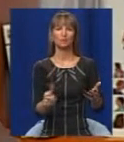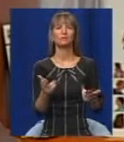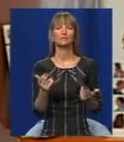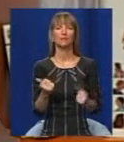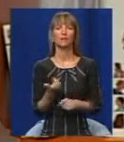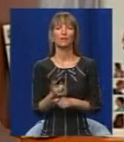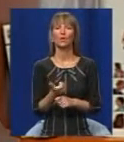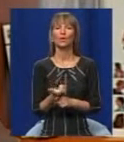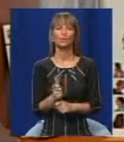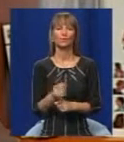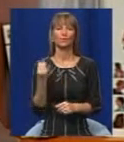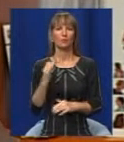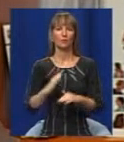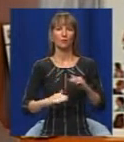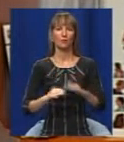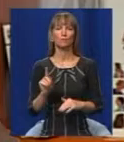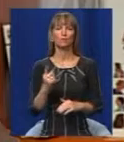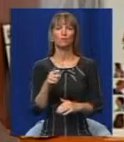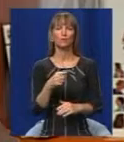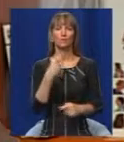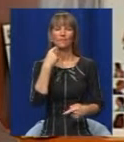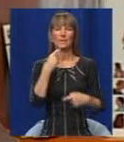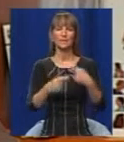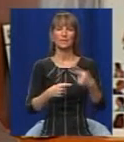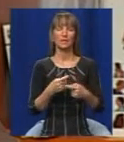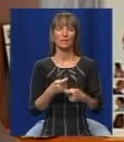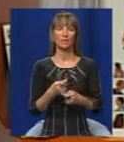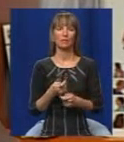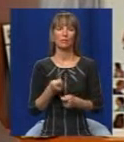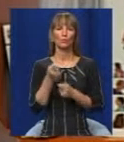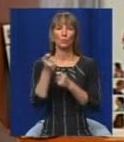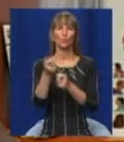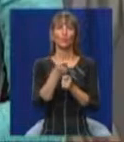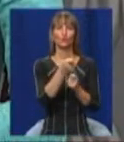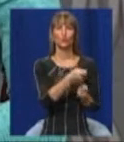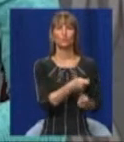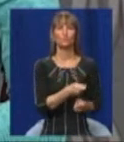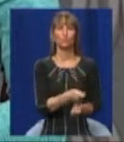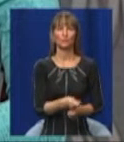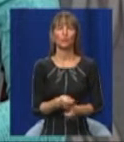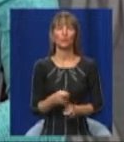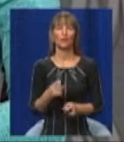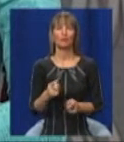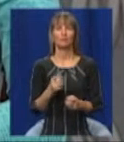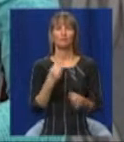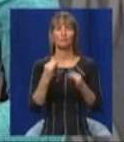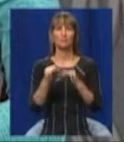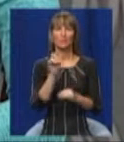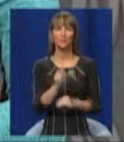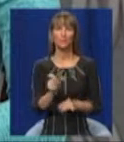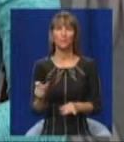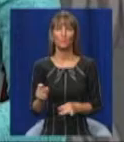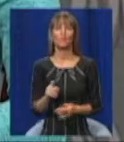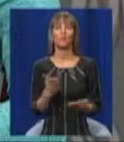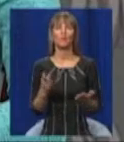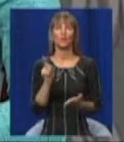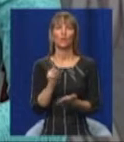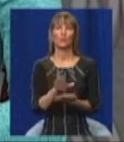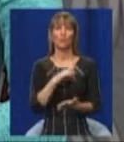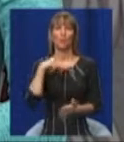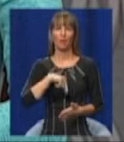интересная профессия, потому что они всегда путешествуют. Ну. Мандрують, спілкуються з людьми. Які, до речі, як ти думаєш, мають бути риси характеру, аби людина